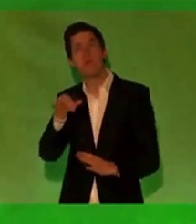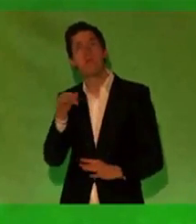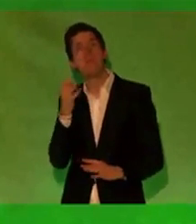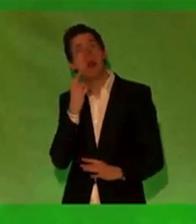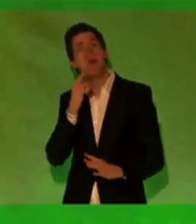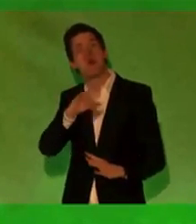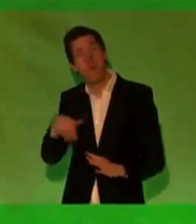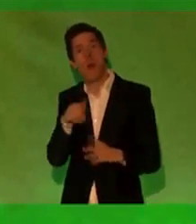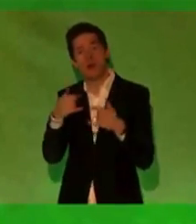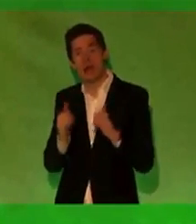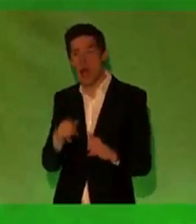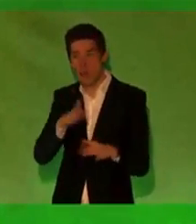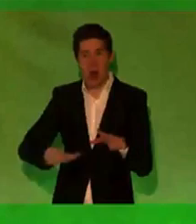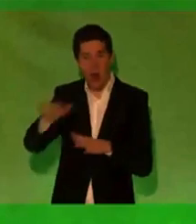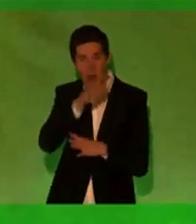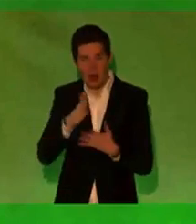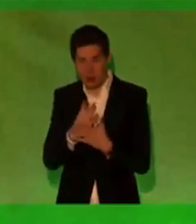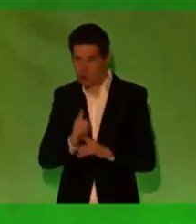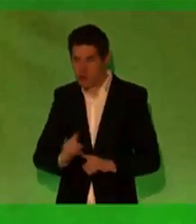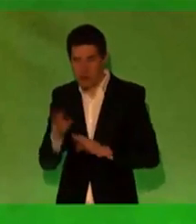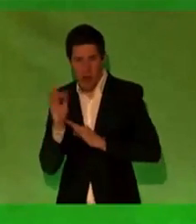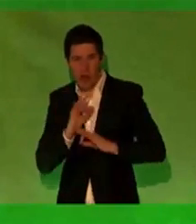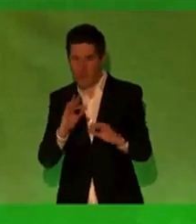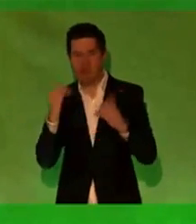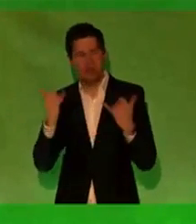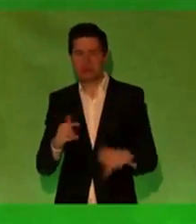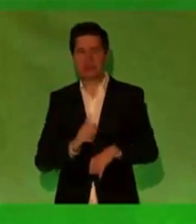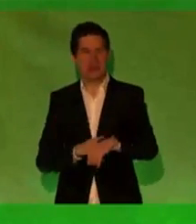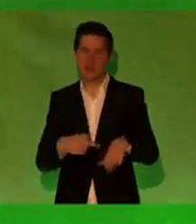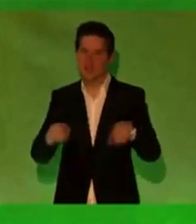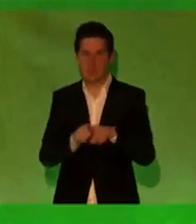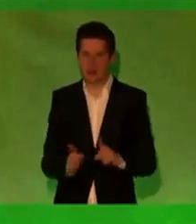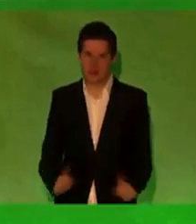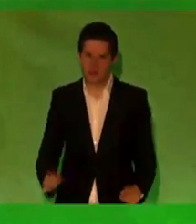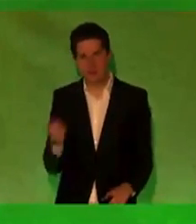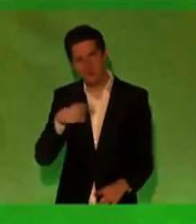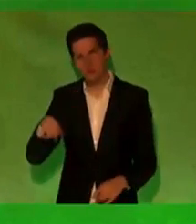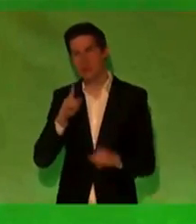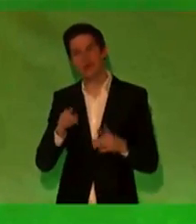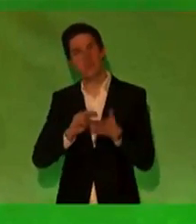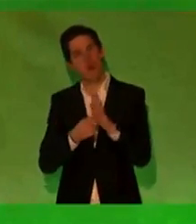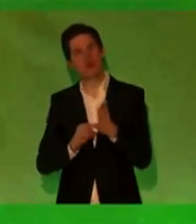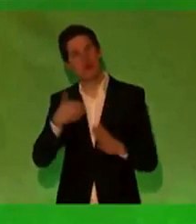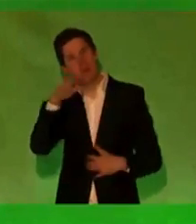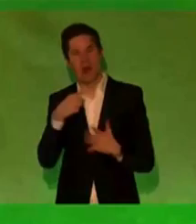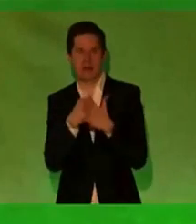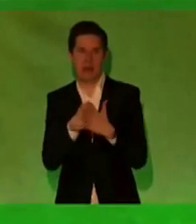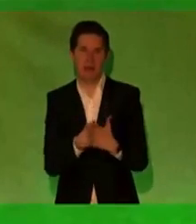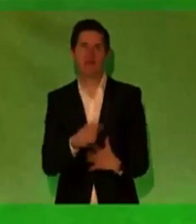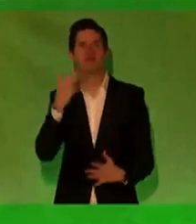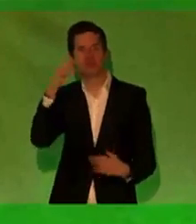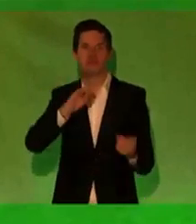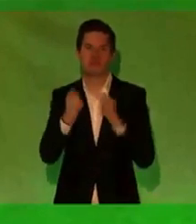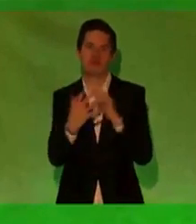aber für die landesweite Einführung, da ist einfach die Zeit noch nicht reif und da müssen wir noch mehr politisch kämpfen und arbeiten, um das